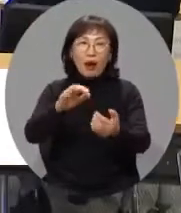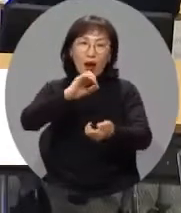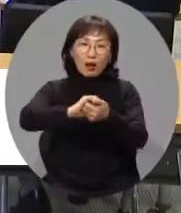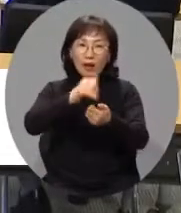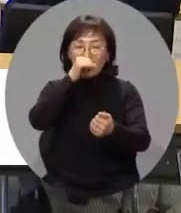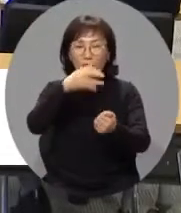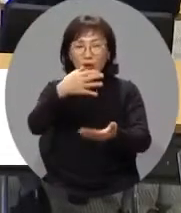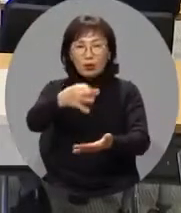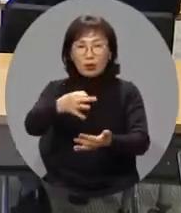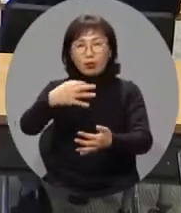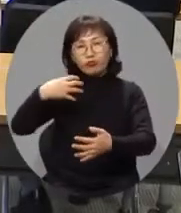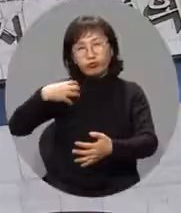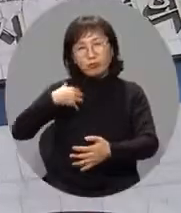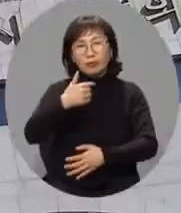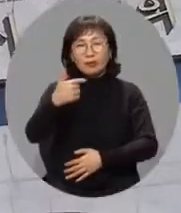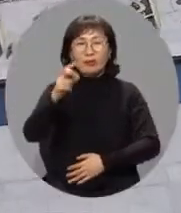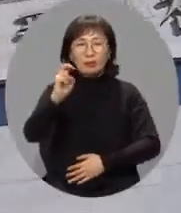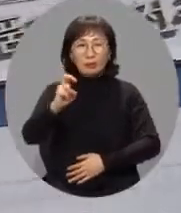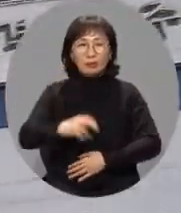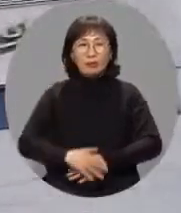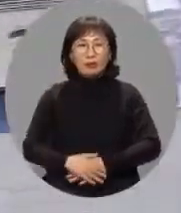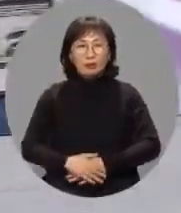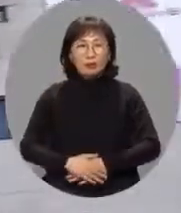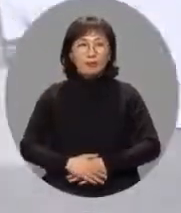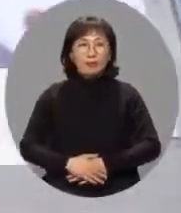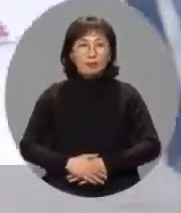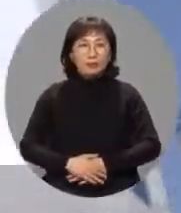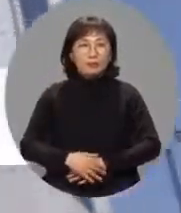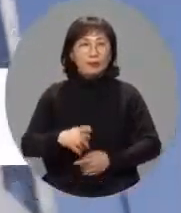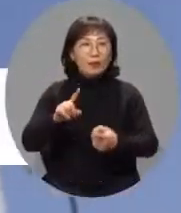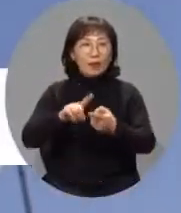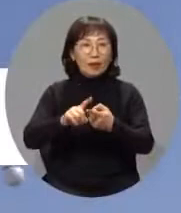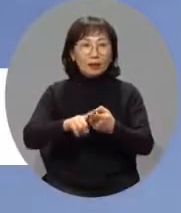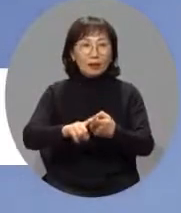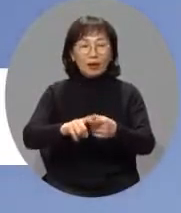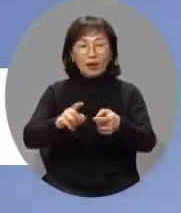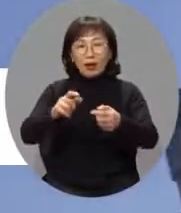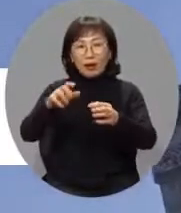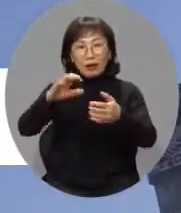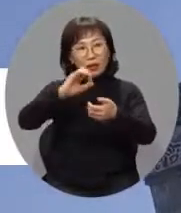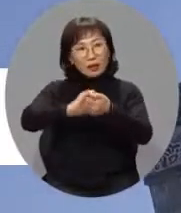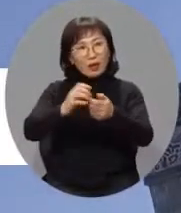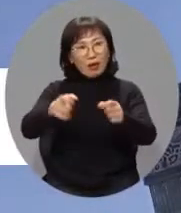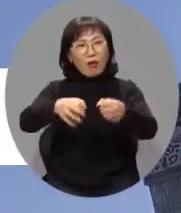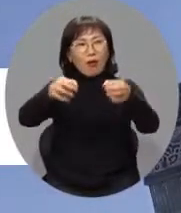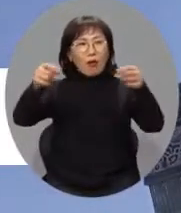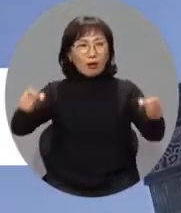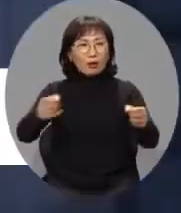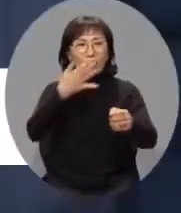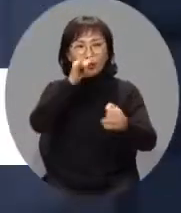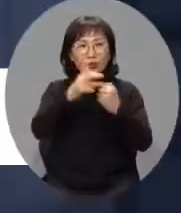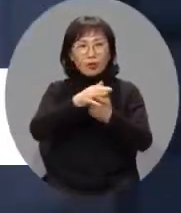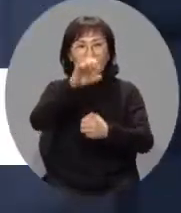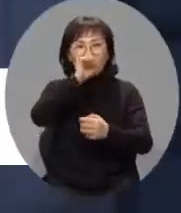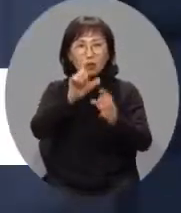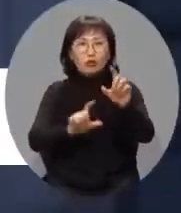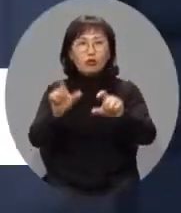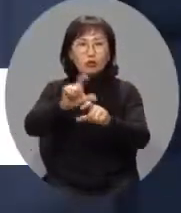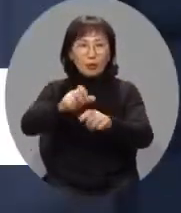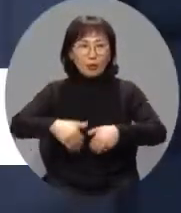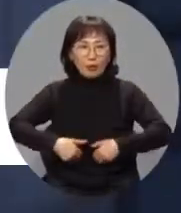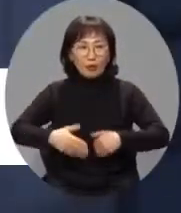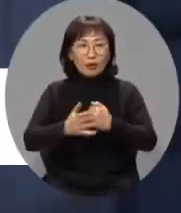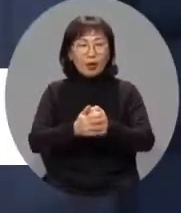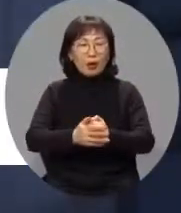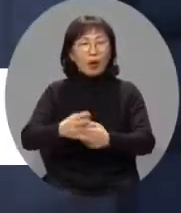않을 것이라는 우려가 나옵니다. 기간을 연장할 수도 있고 예산을 추가 편성을 해야 되는 그 상황이 올 수도 있는 부분이 있어서